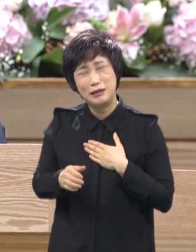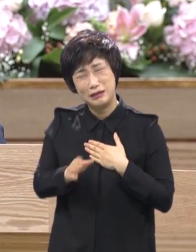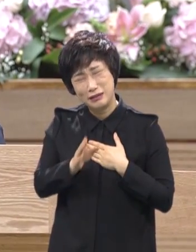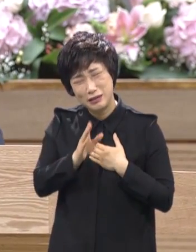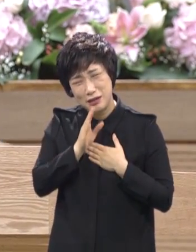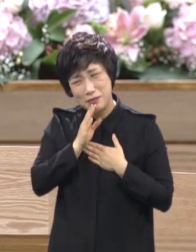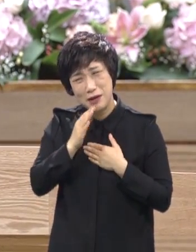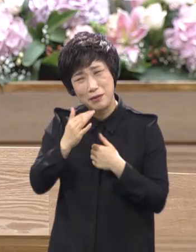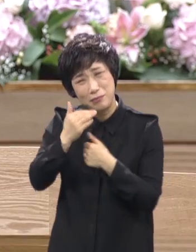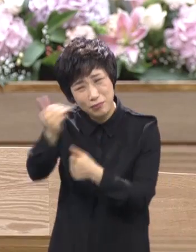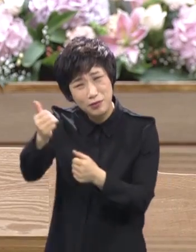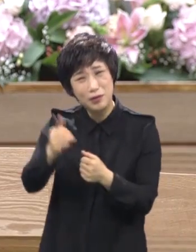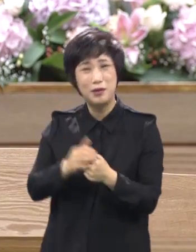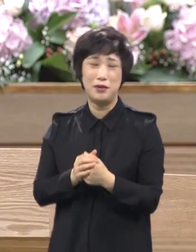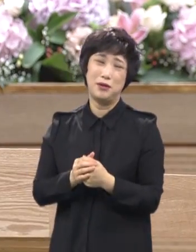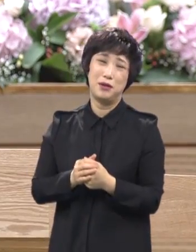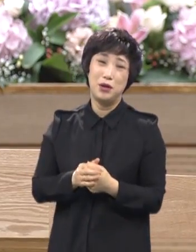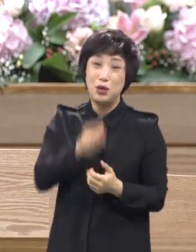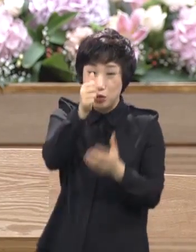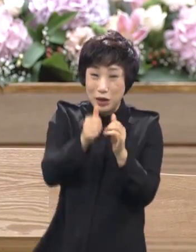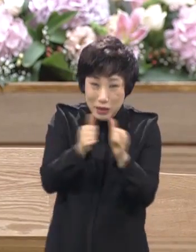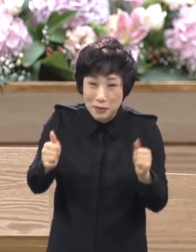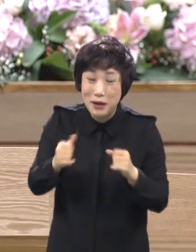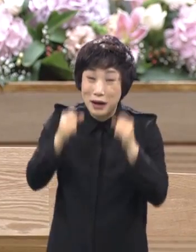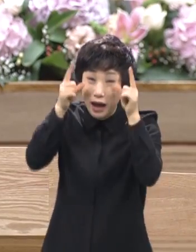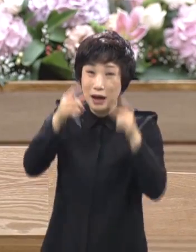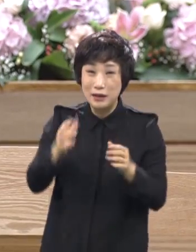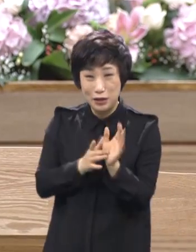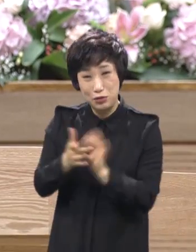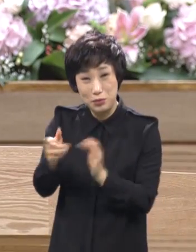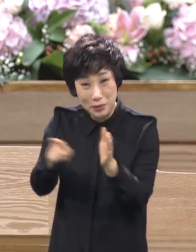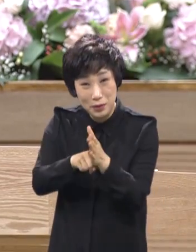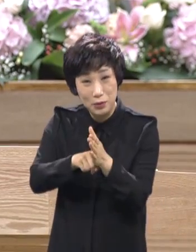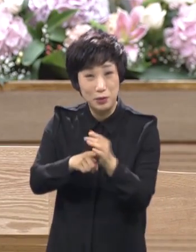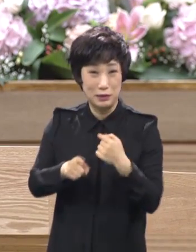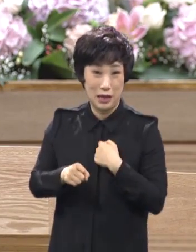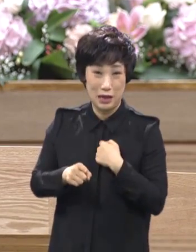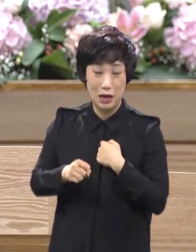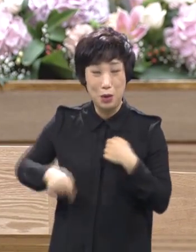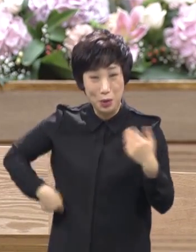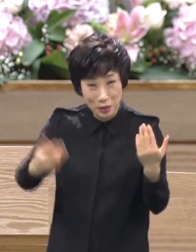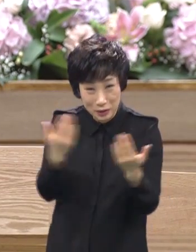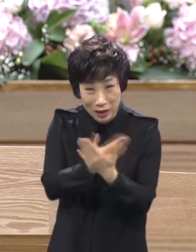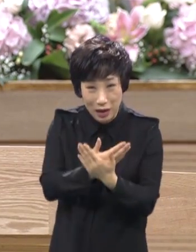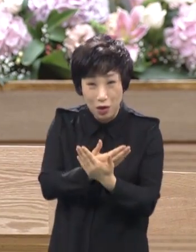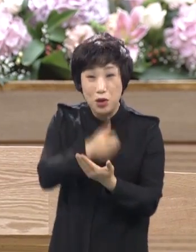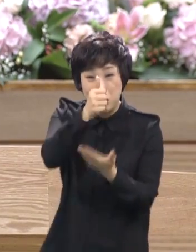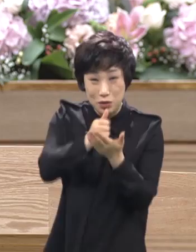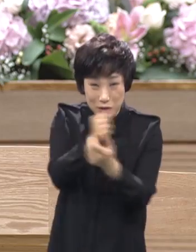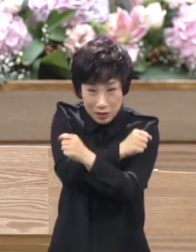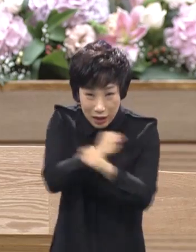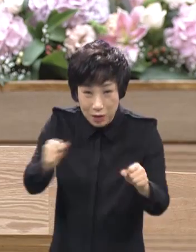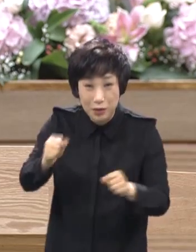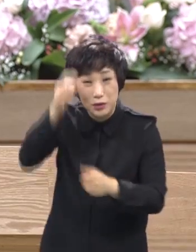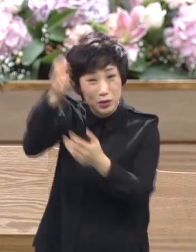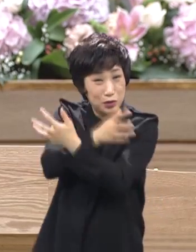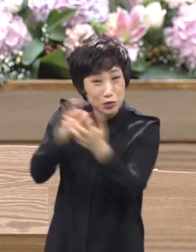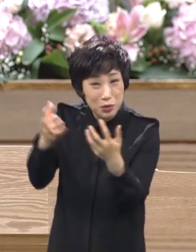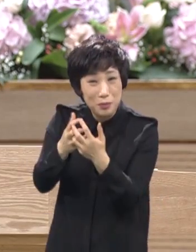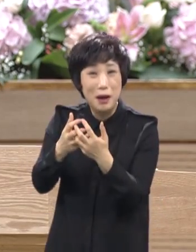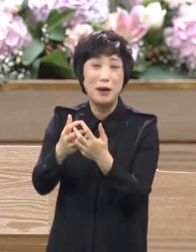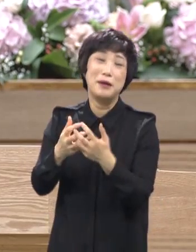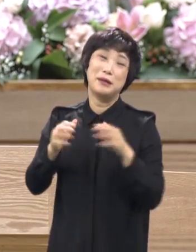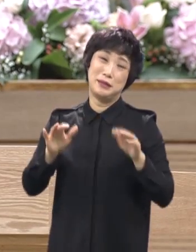정말로 불러주셔서 죄인임을 깨닫고 예수 믿고 내가 회개하고 제사함 받고 성령